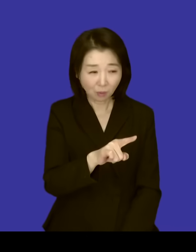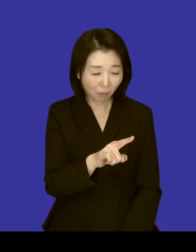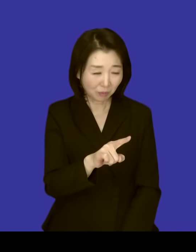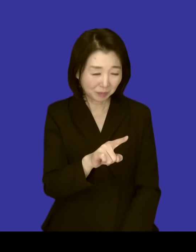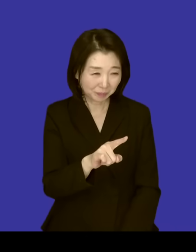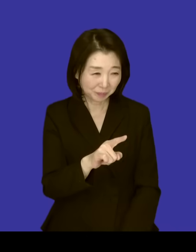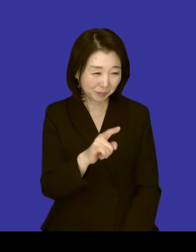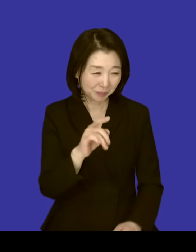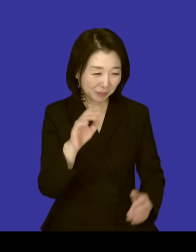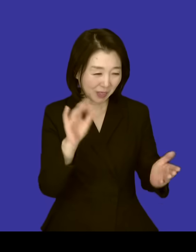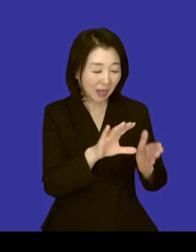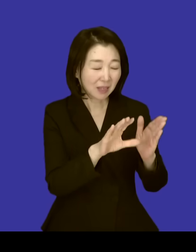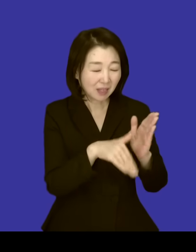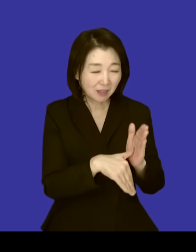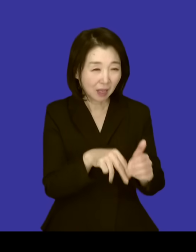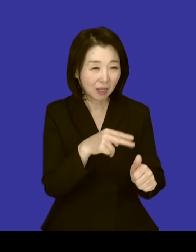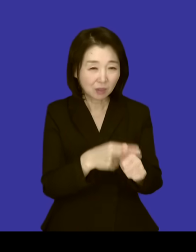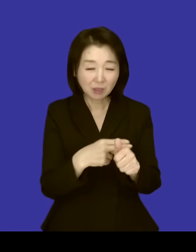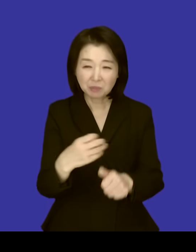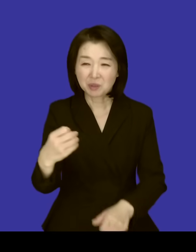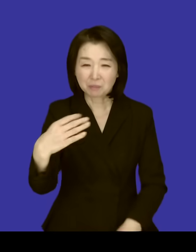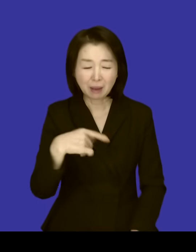선생님들께서 그렇게 말을 해주셔가지고 네.